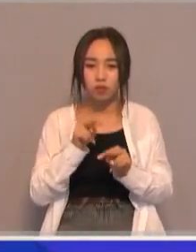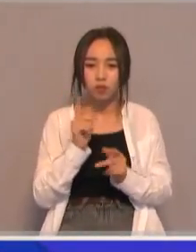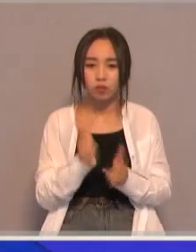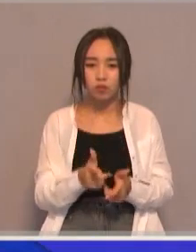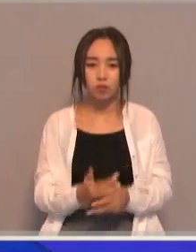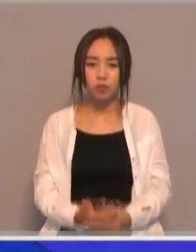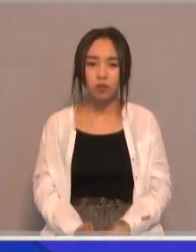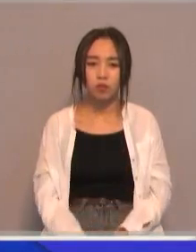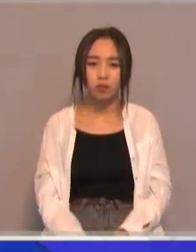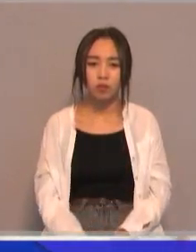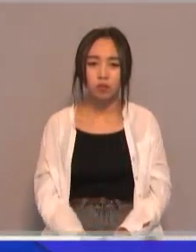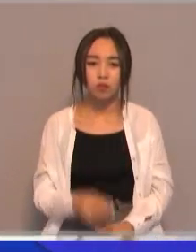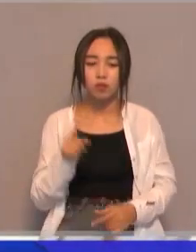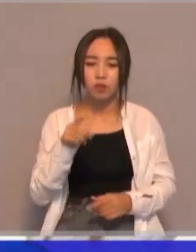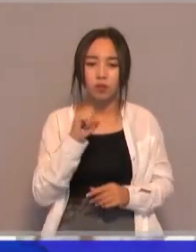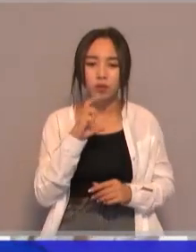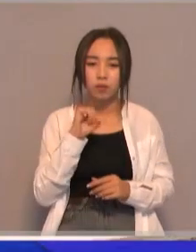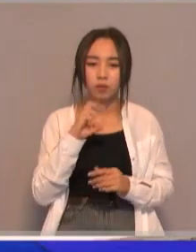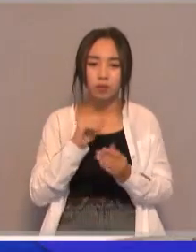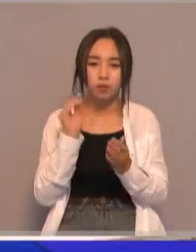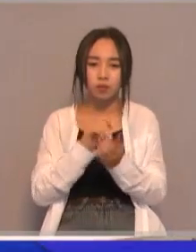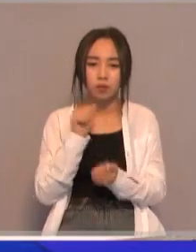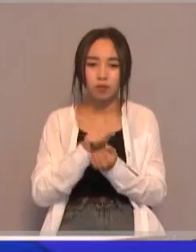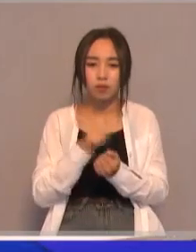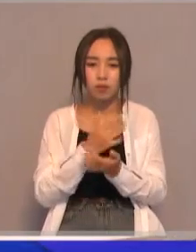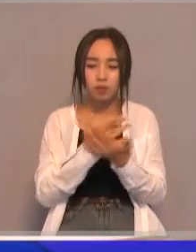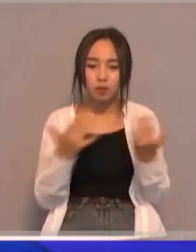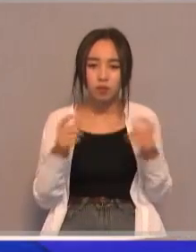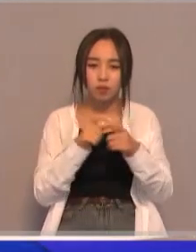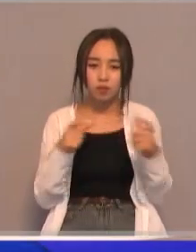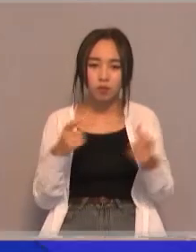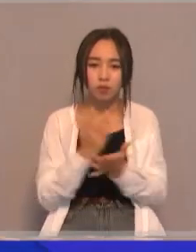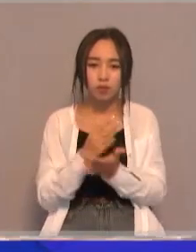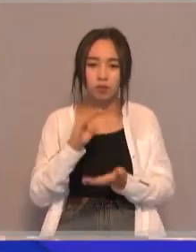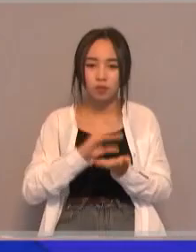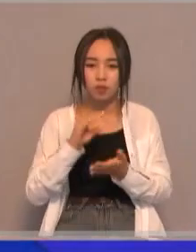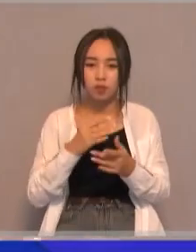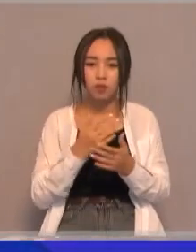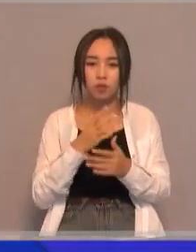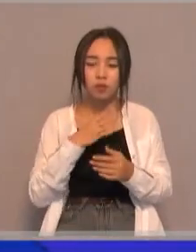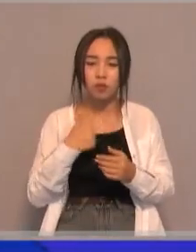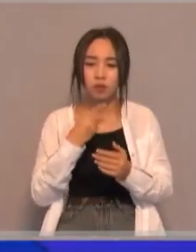білікті оператор мамандарымен қамтамасыз етеді. Түрлі маркада шығатын кірпіштер сапалы әрі қолайлы бағада болатынын